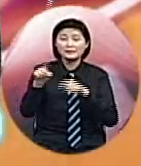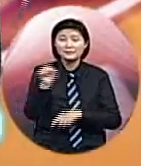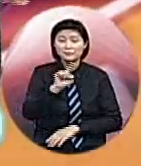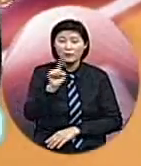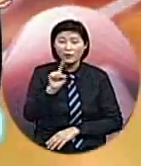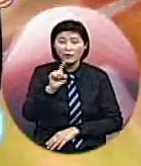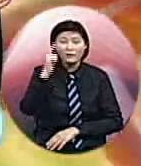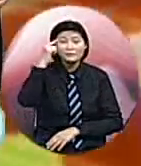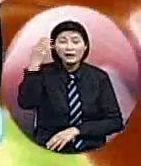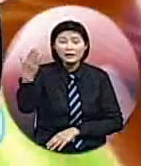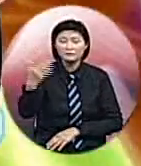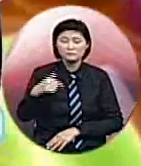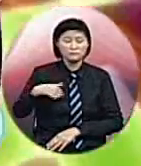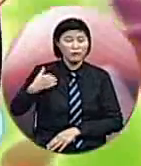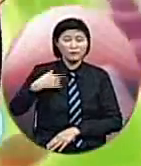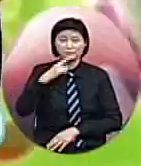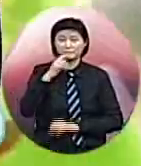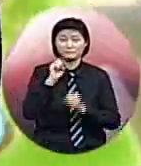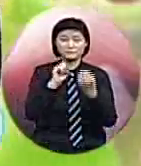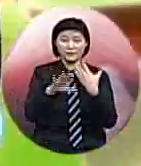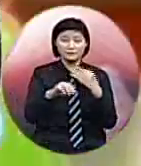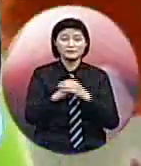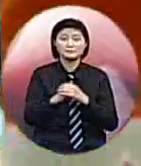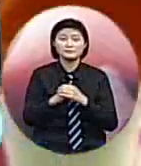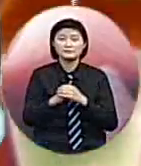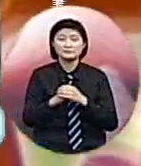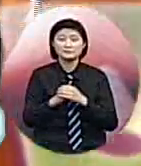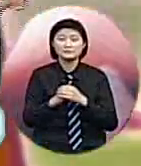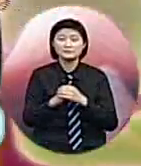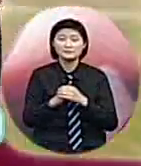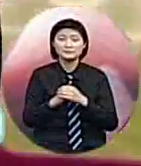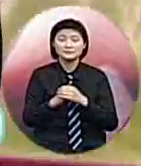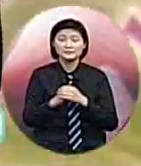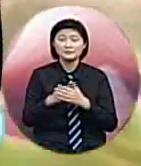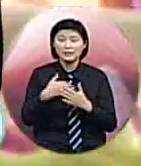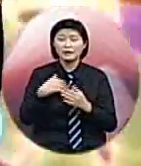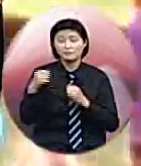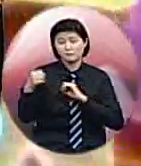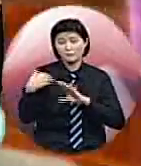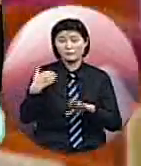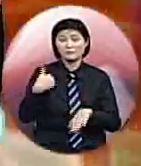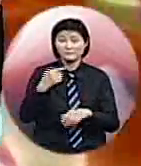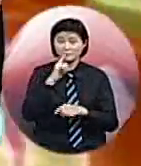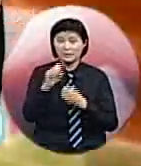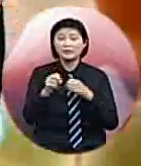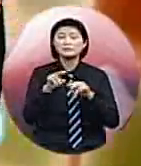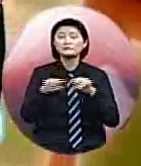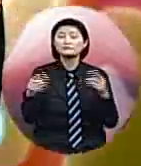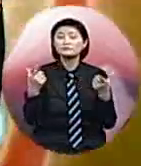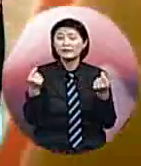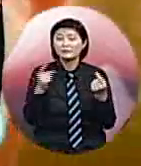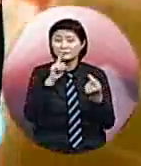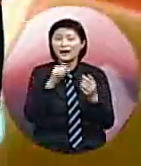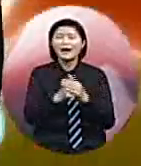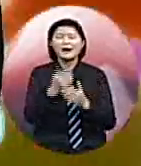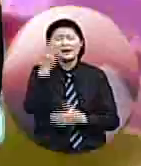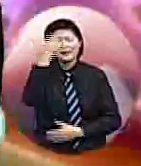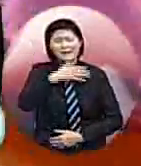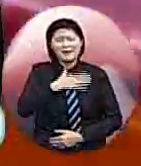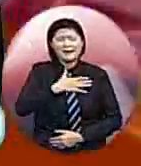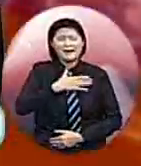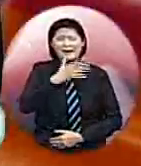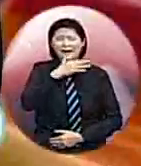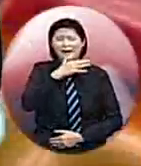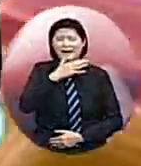눈과 구름을 가르는 칼이 뭐냐? 그랬더니 모른다 했거든. 왜 몰라요? 응. 그랬더니 뭘 하나 내서 나도 모른다. 그랬더니 예. 쌤쌤이라고. 예. 그거 아,